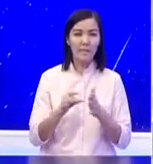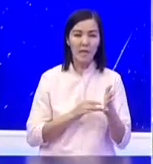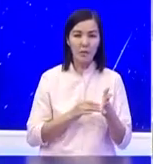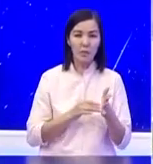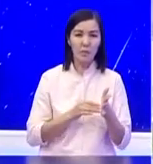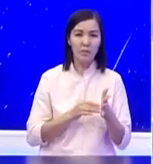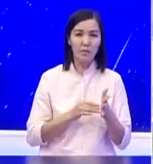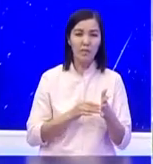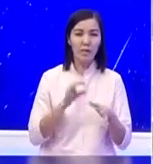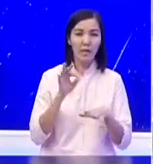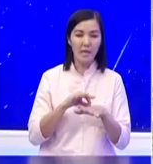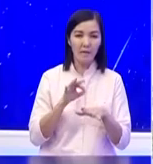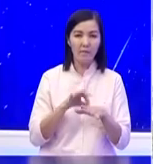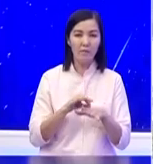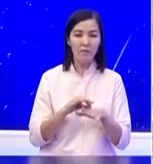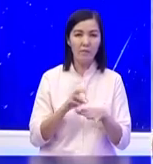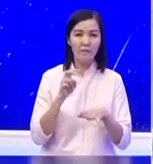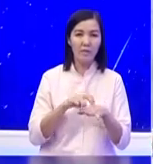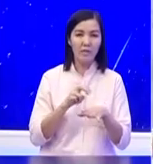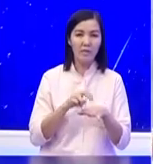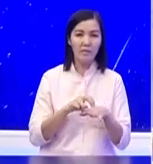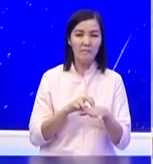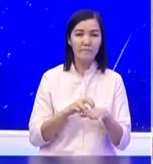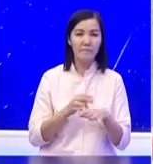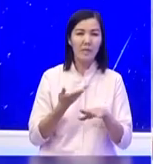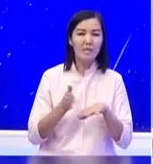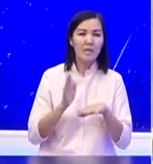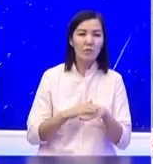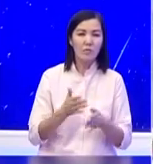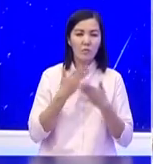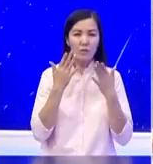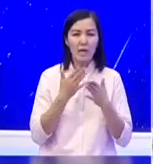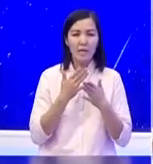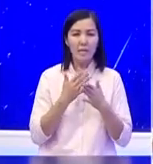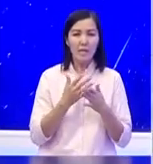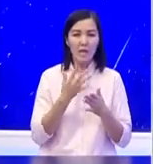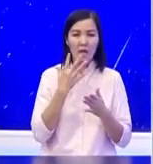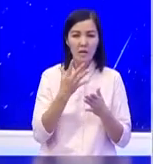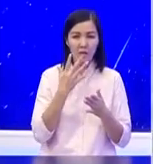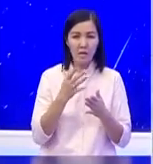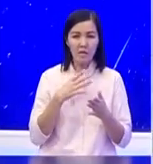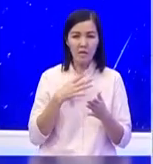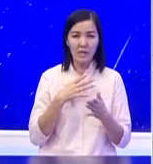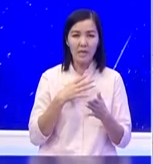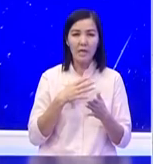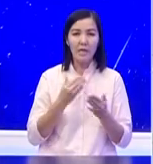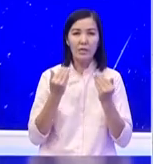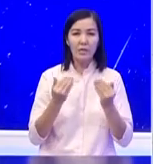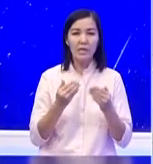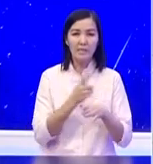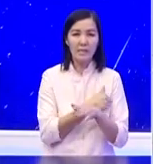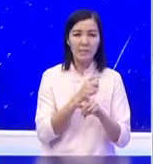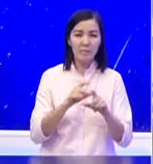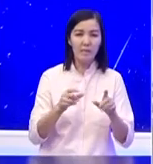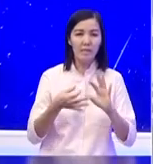основных симптомов коронавируса врачи называют затрудненное дыхание и сухой кашель. В нашей специальной рубрике медицинские эксперты делятся